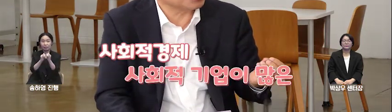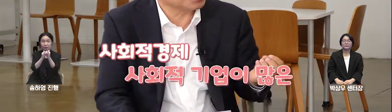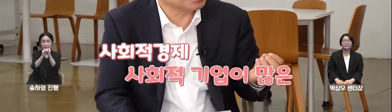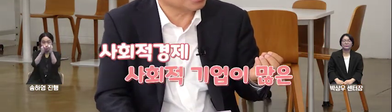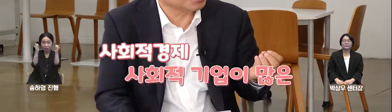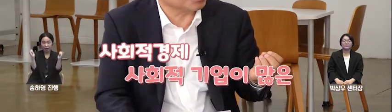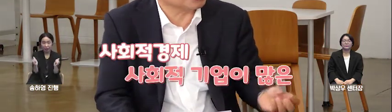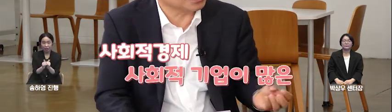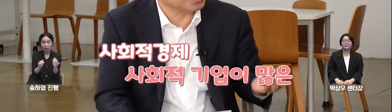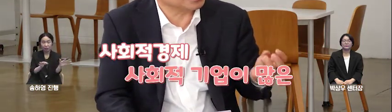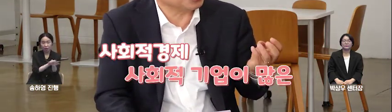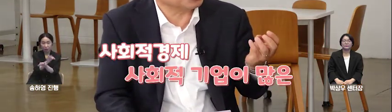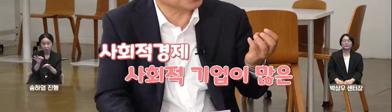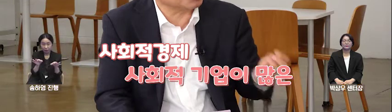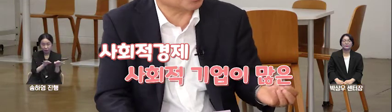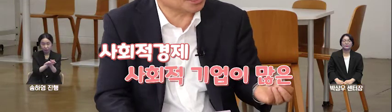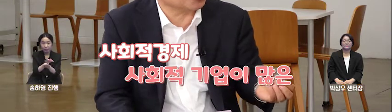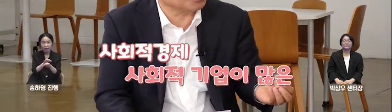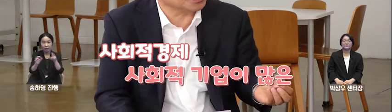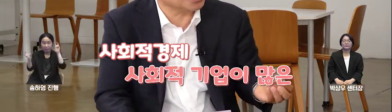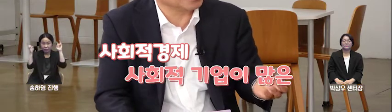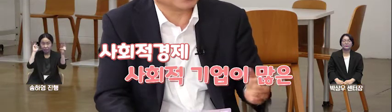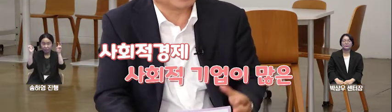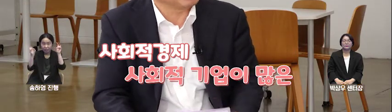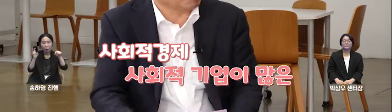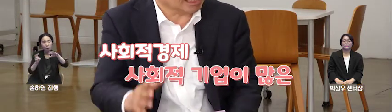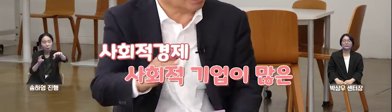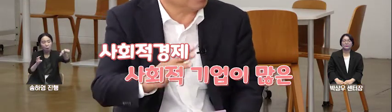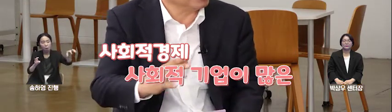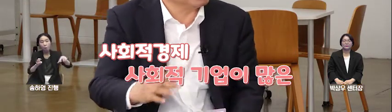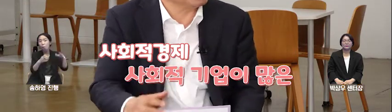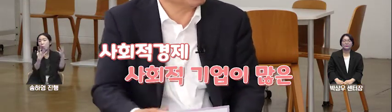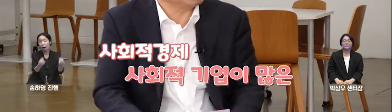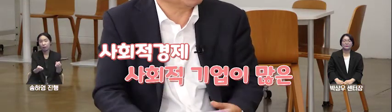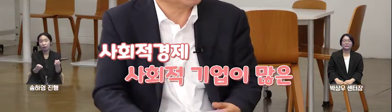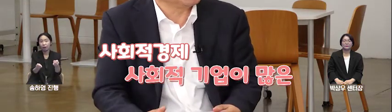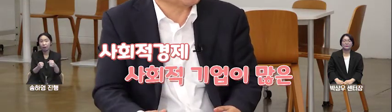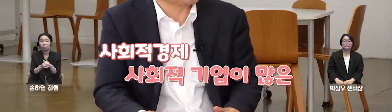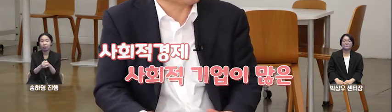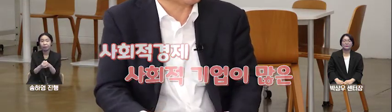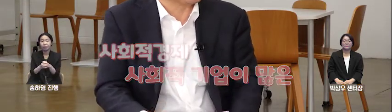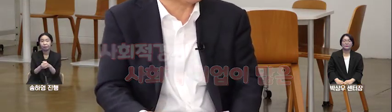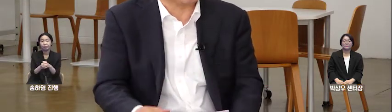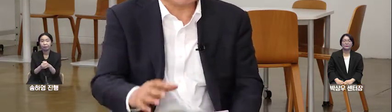사회적 경제, 사회적 기업들이 많아요.